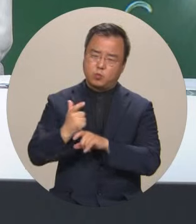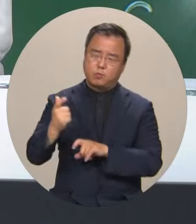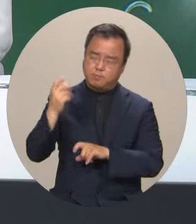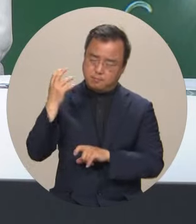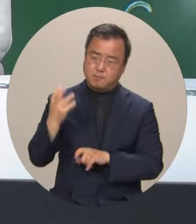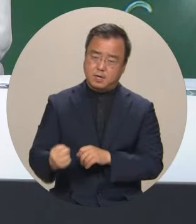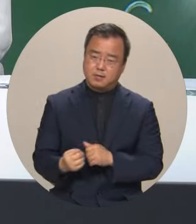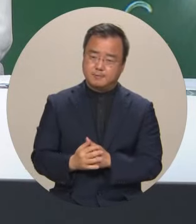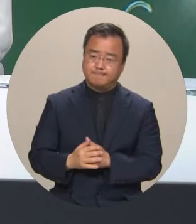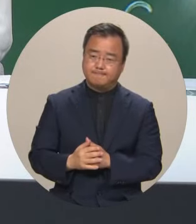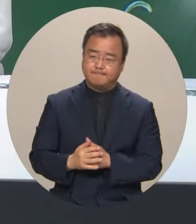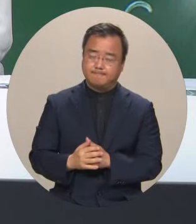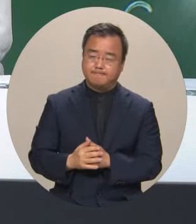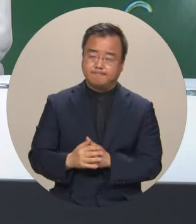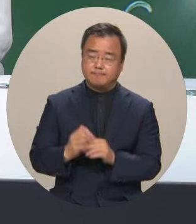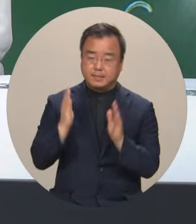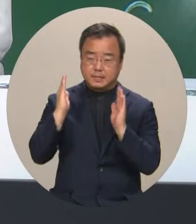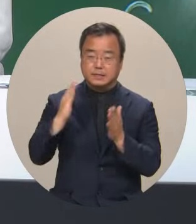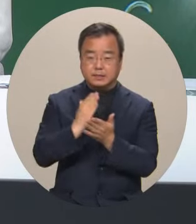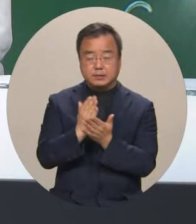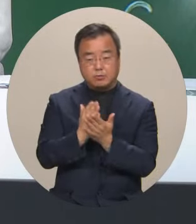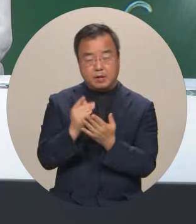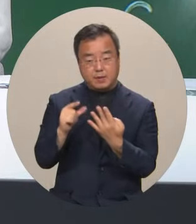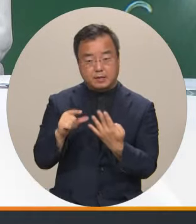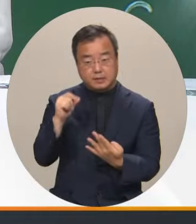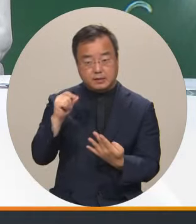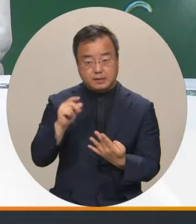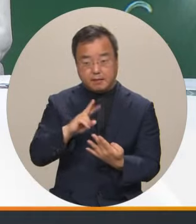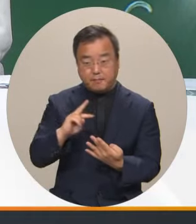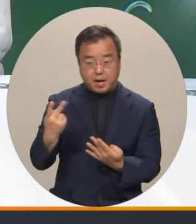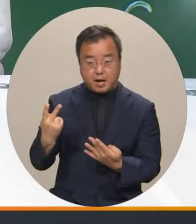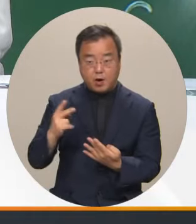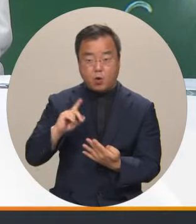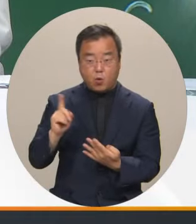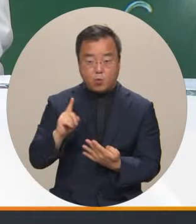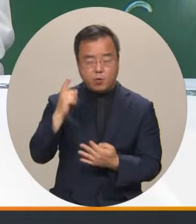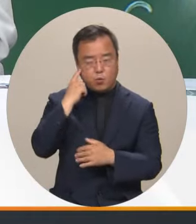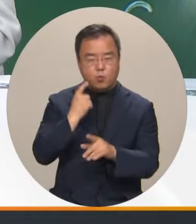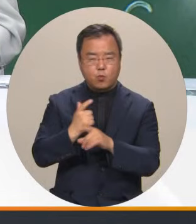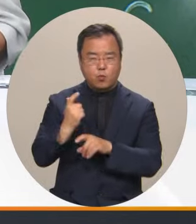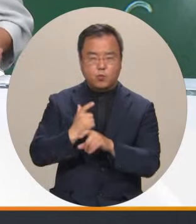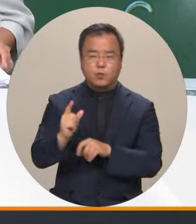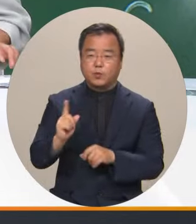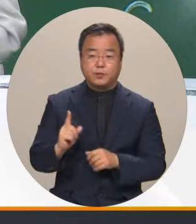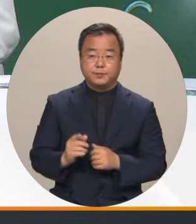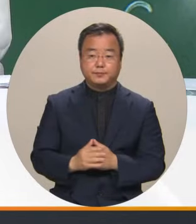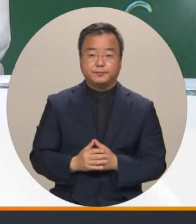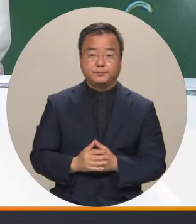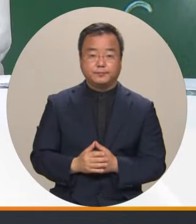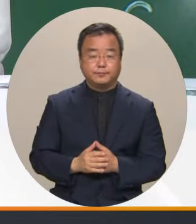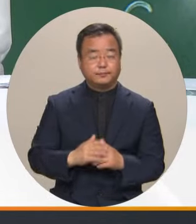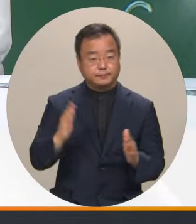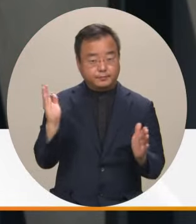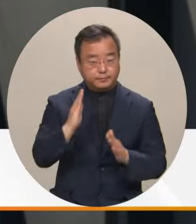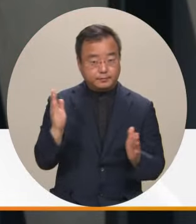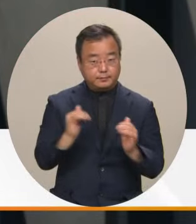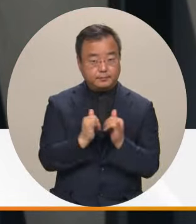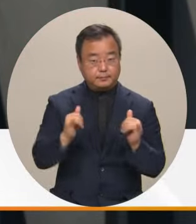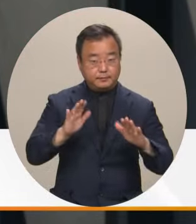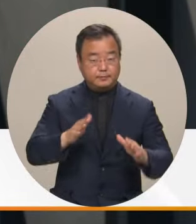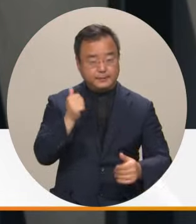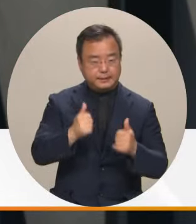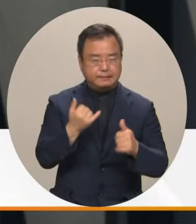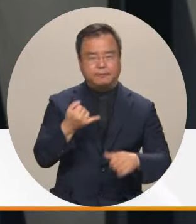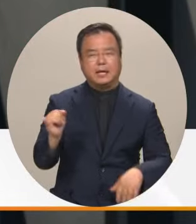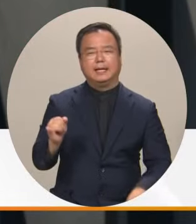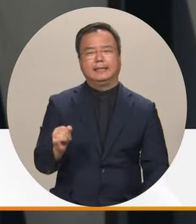같아요 특히 선택 과목 바꿔 볼까이 고민도 하고 있을 것 같은데 어떤 조언해 주시겠습니까 어 사실 학생들이 내가 요번 시험